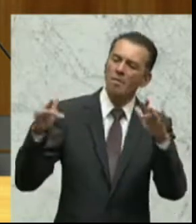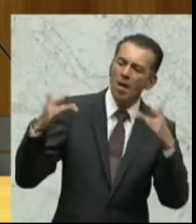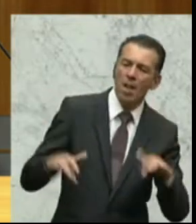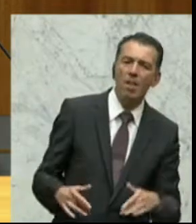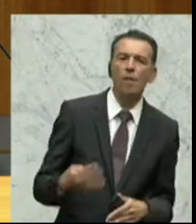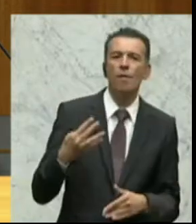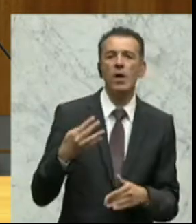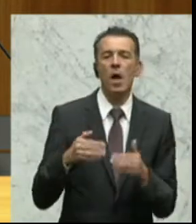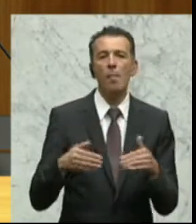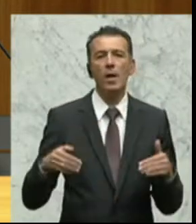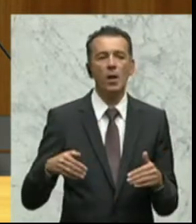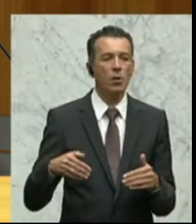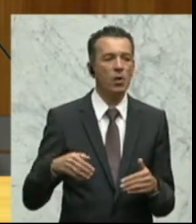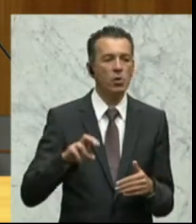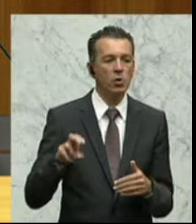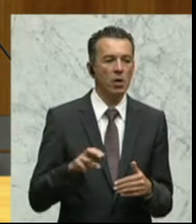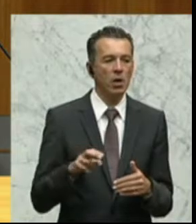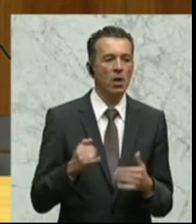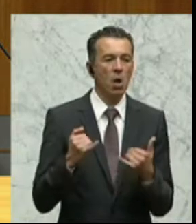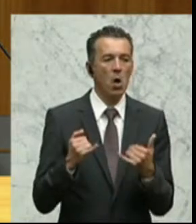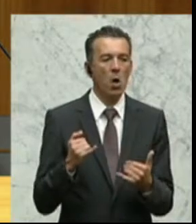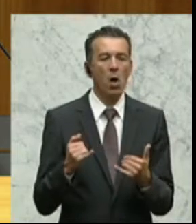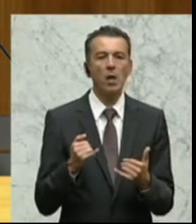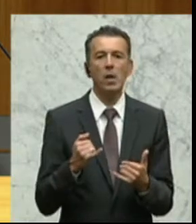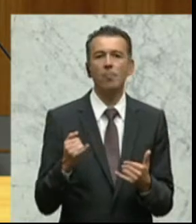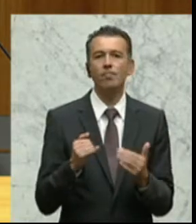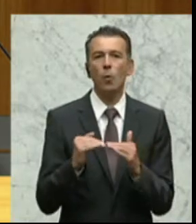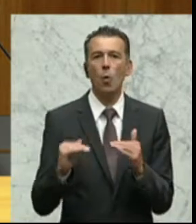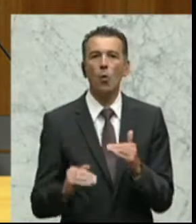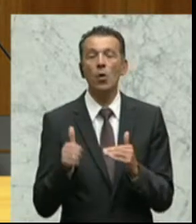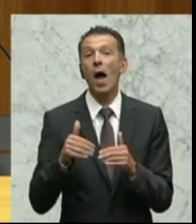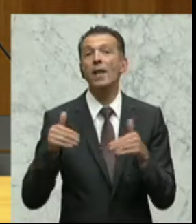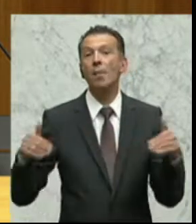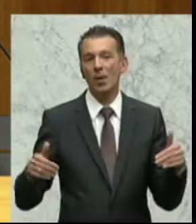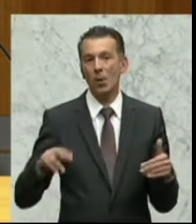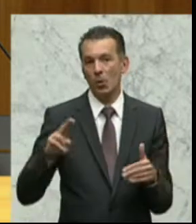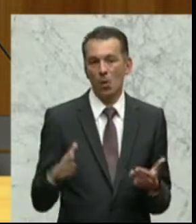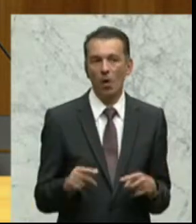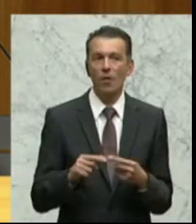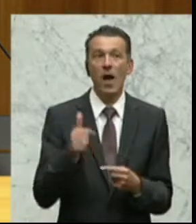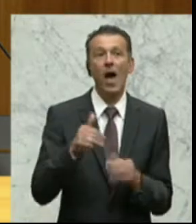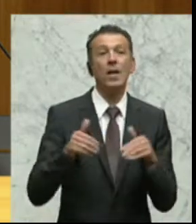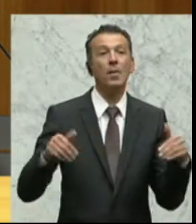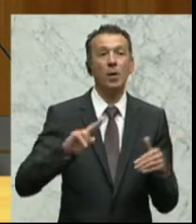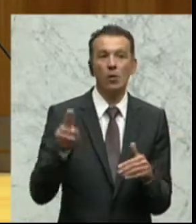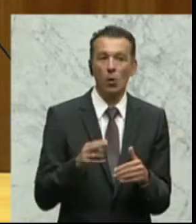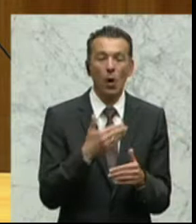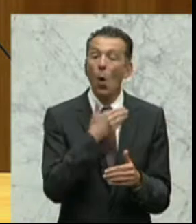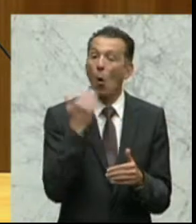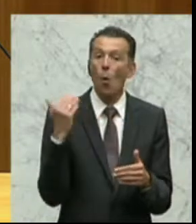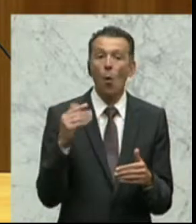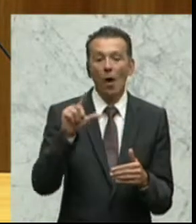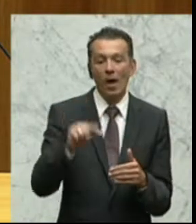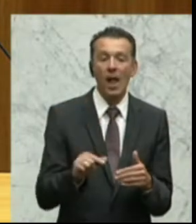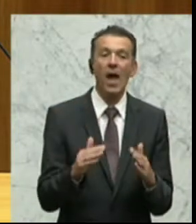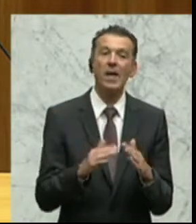unter 1 Million Euro liegen. Also wir mit 1 Million Euro wohl nicht den kleinen Häuselbauer treffen können, denn der